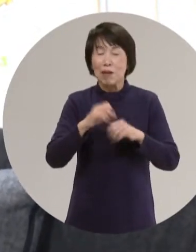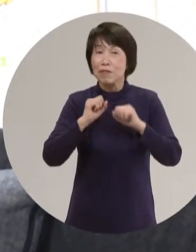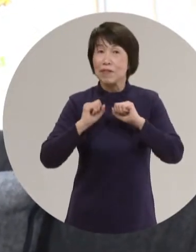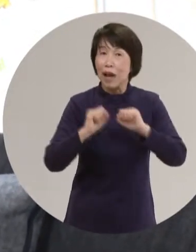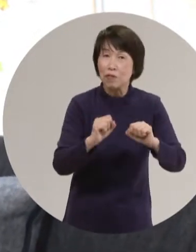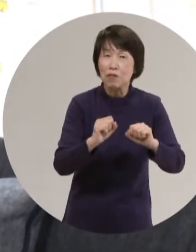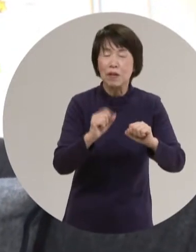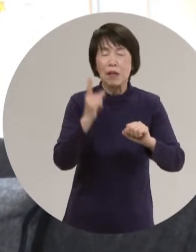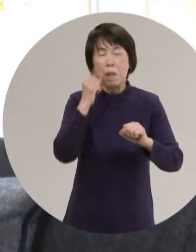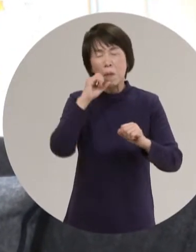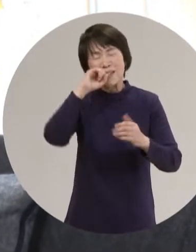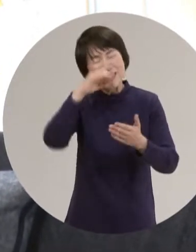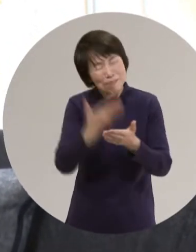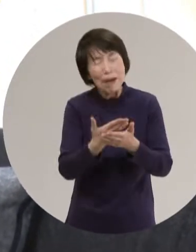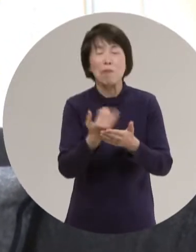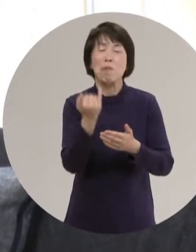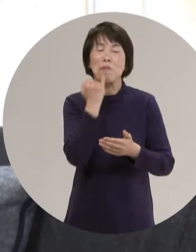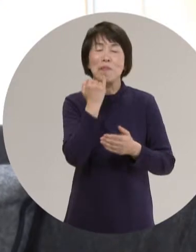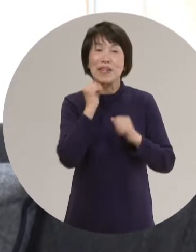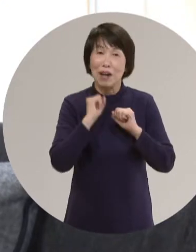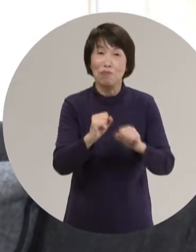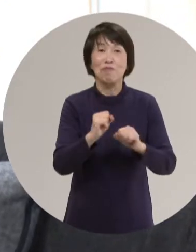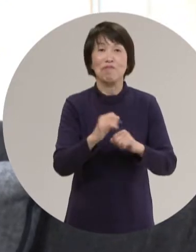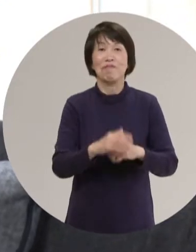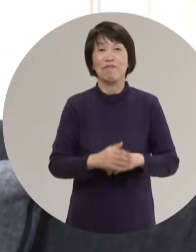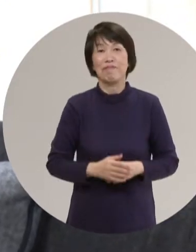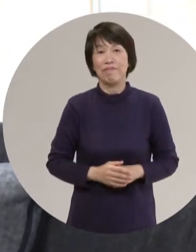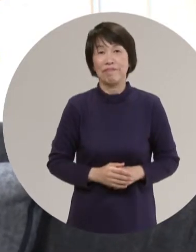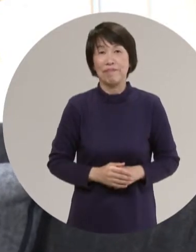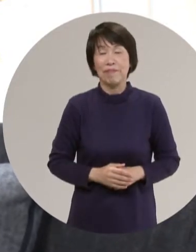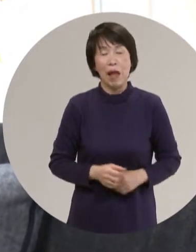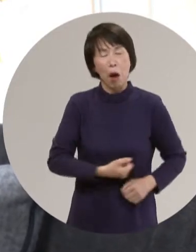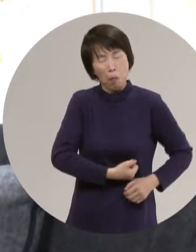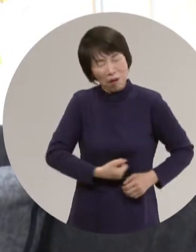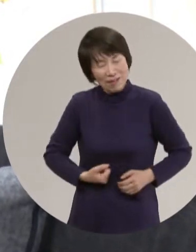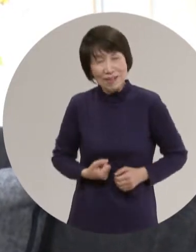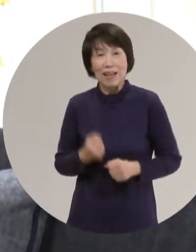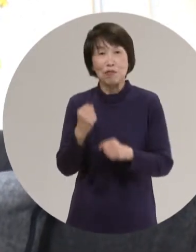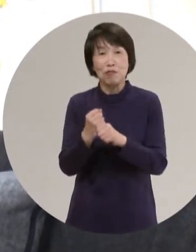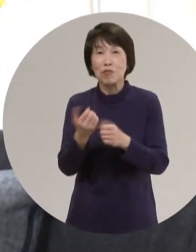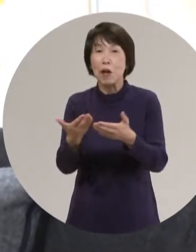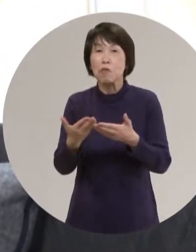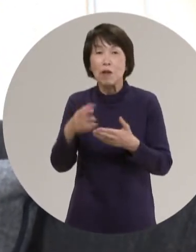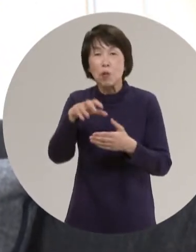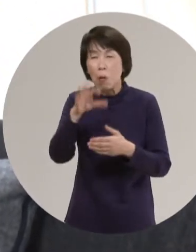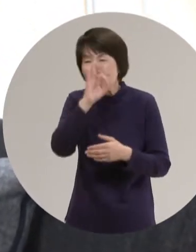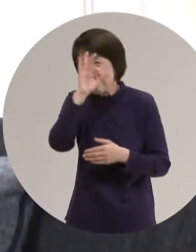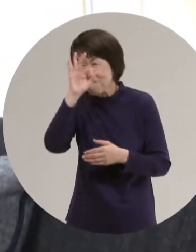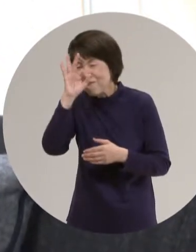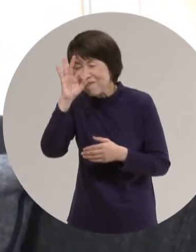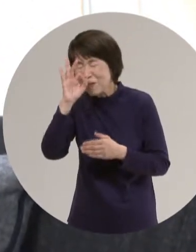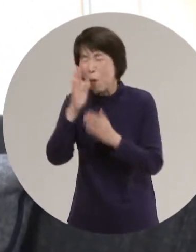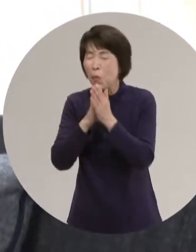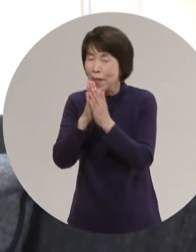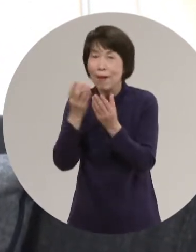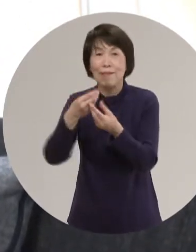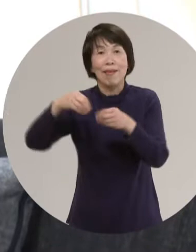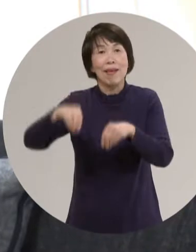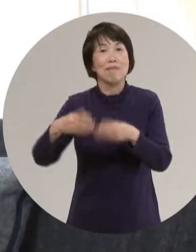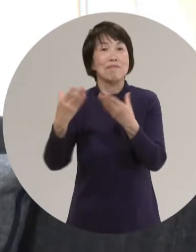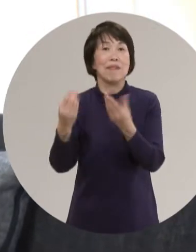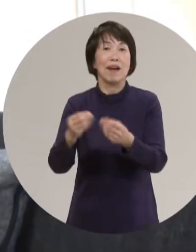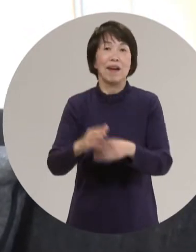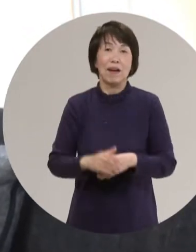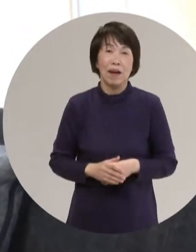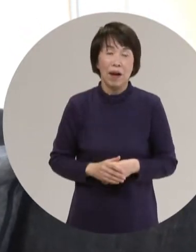にやって、ダメ元でやってみようと思い切って作ってくれるところを一から探して、